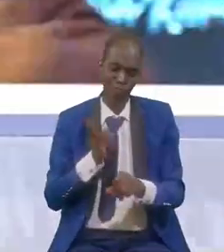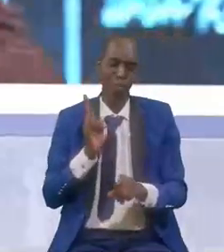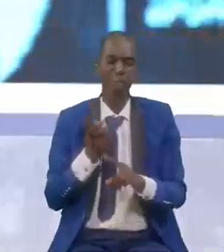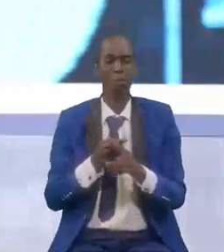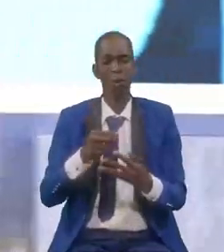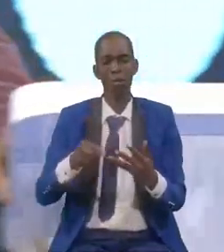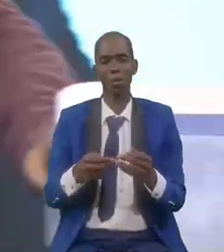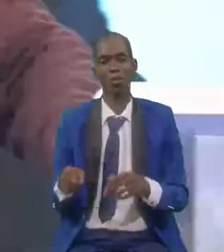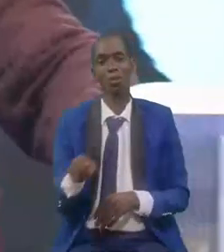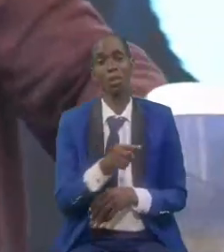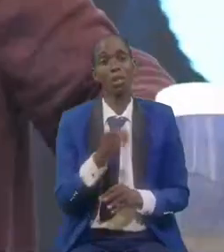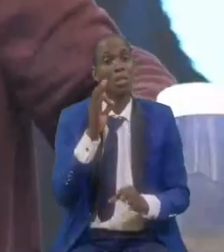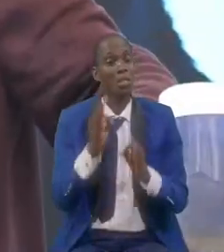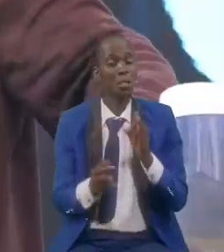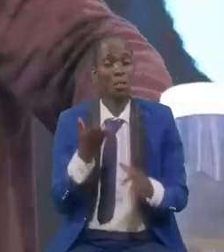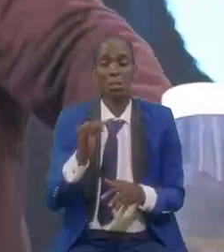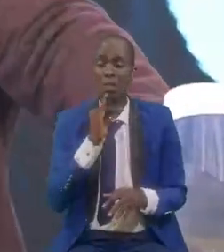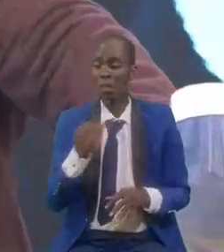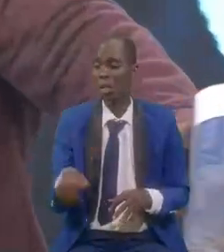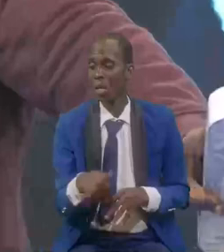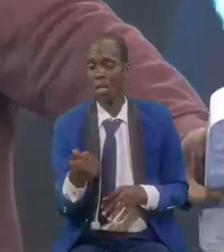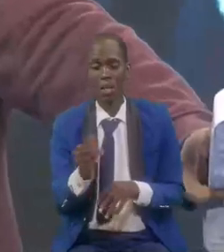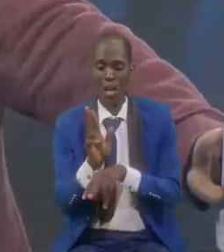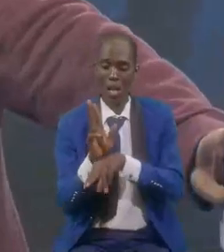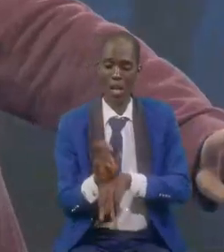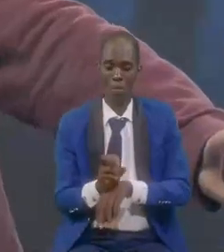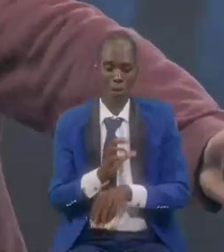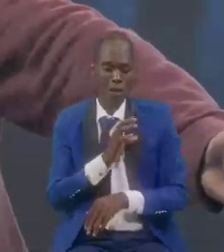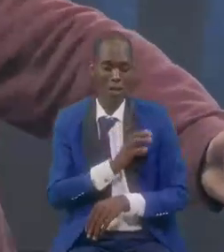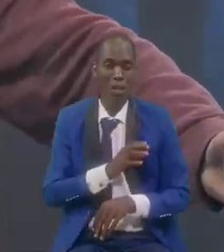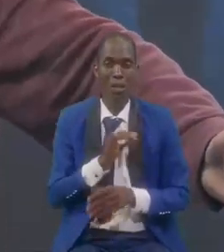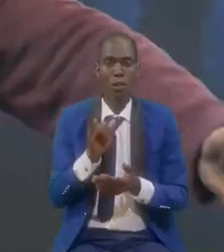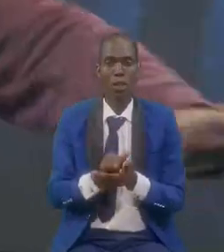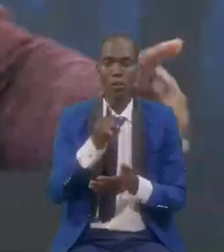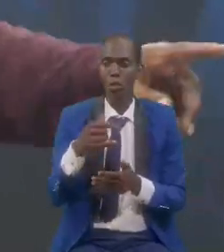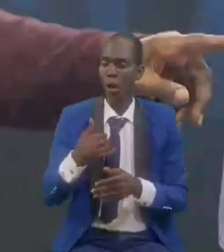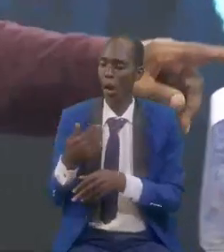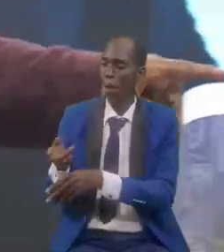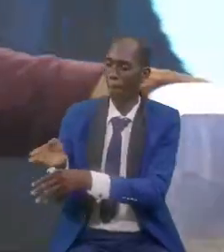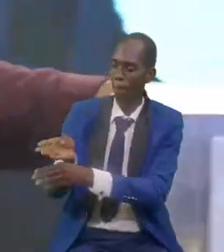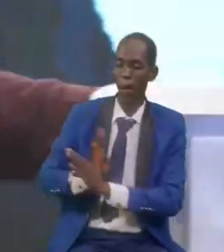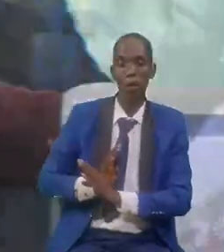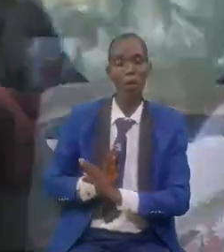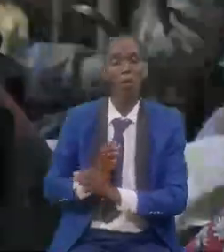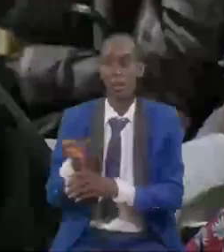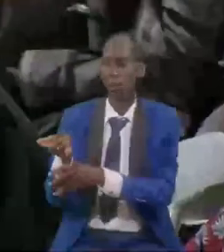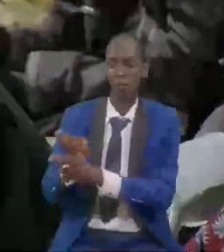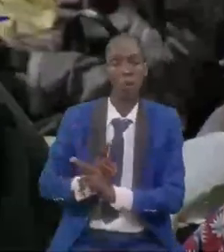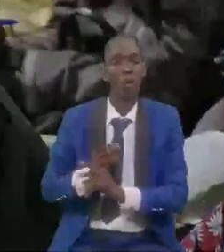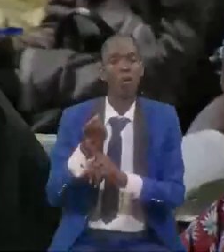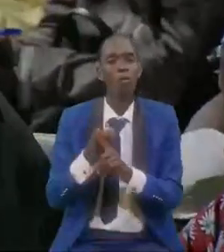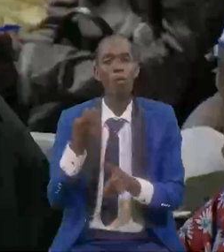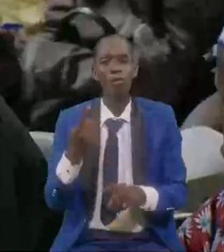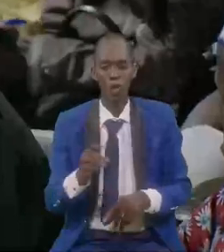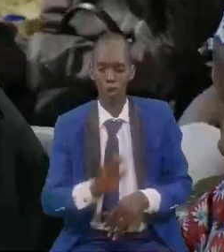choses. S'il y a une habitude, s'il y a un style de vie que tu as emprunté, que tu as pris